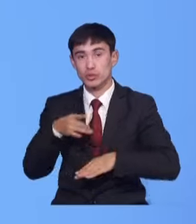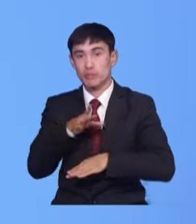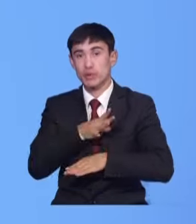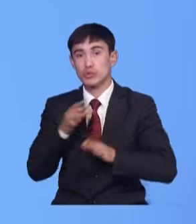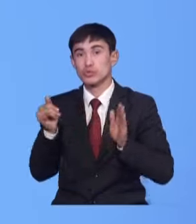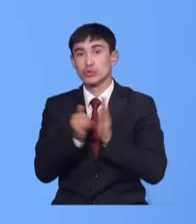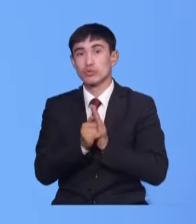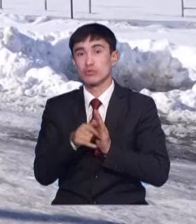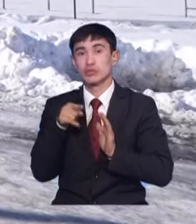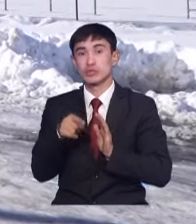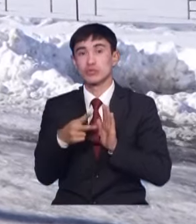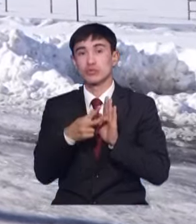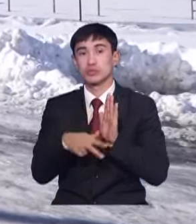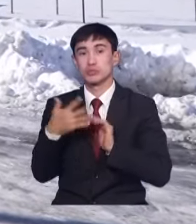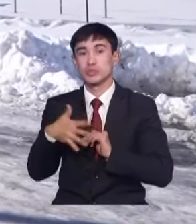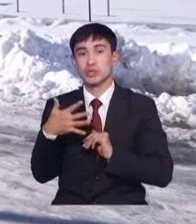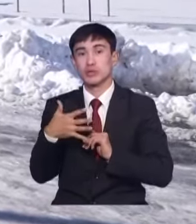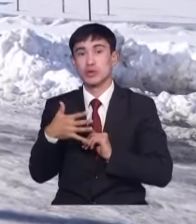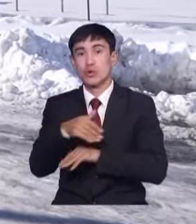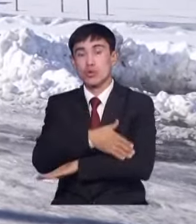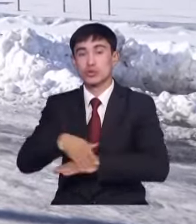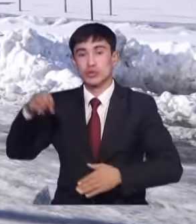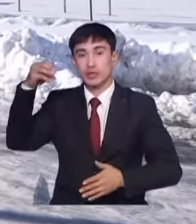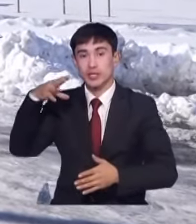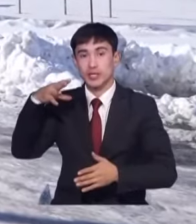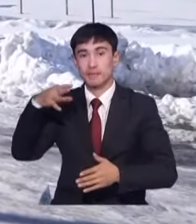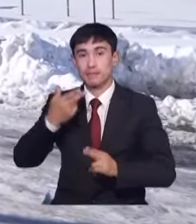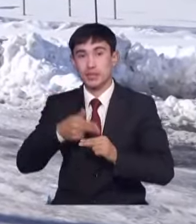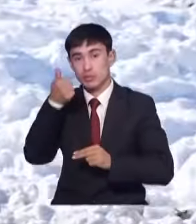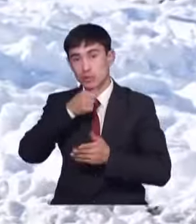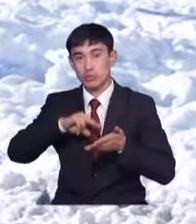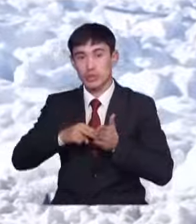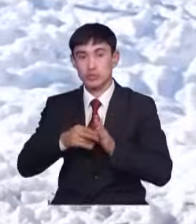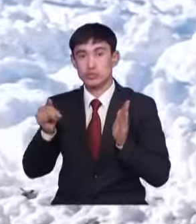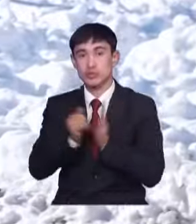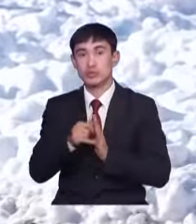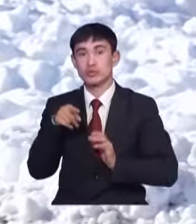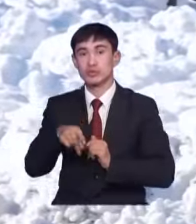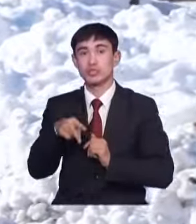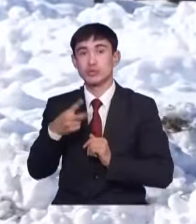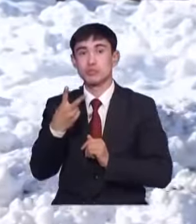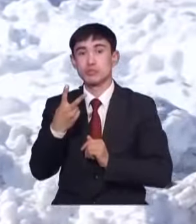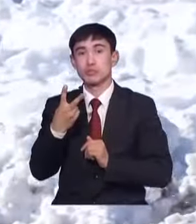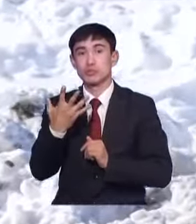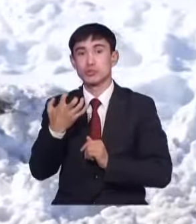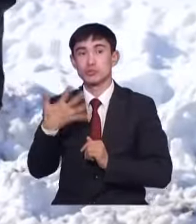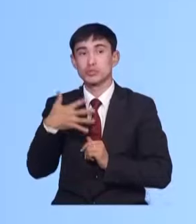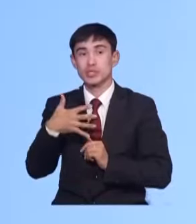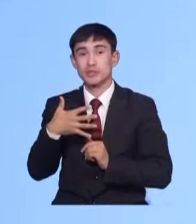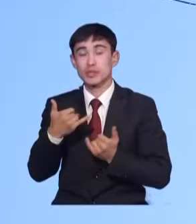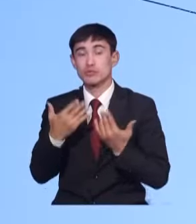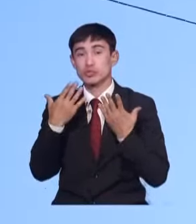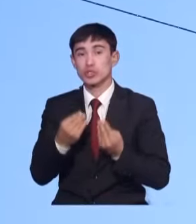региона было установлено 1.850 уличных фонарей в этом году планируется установить 250 единиц на